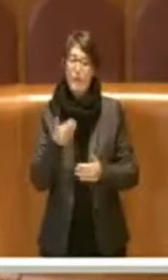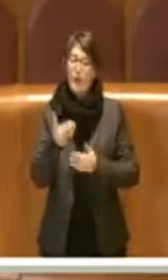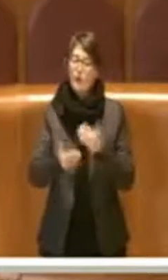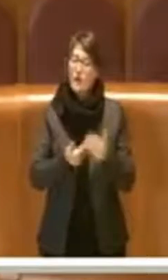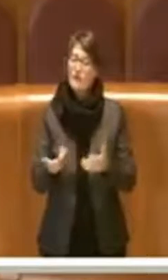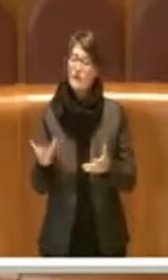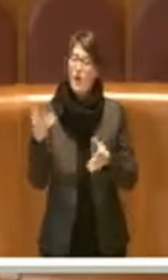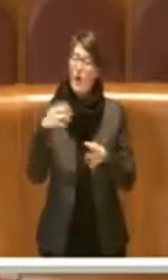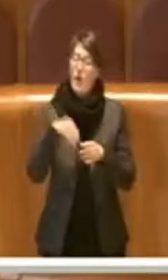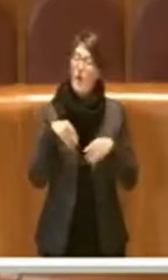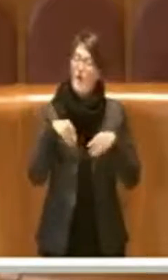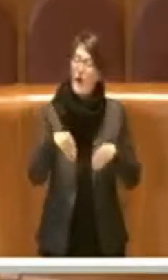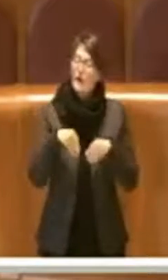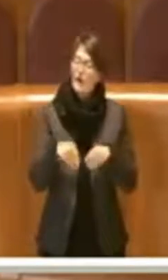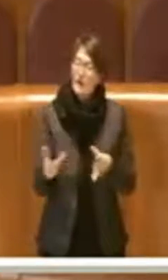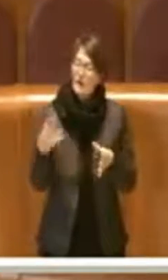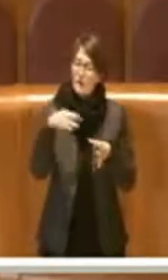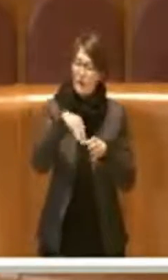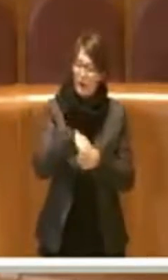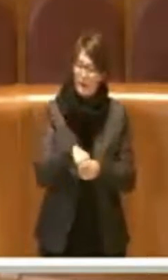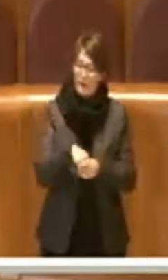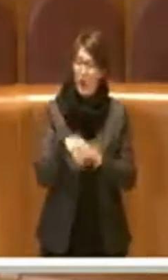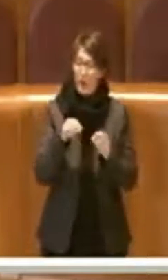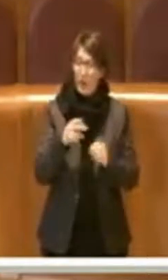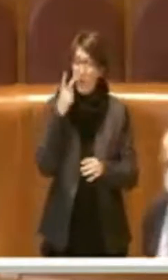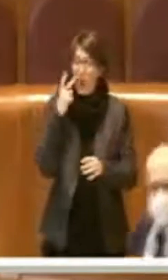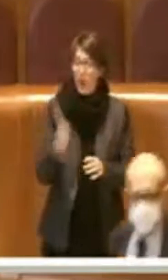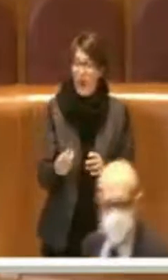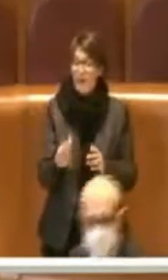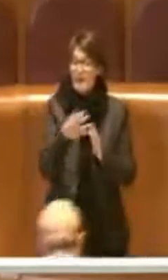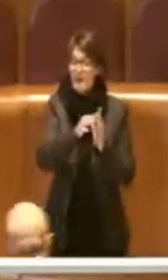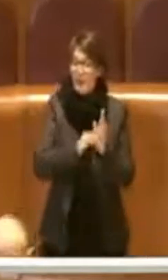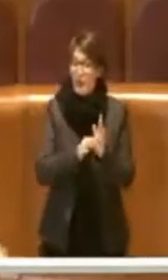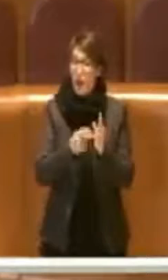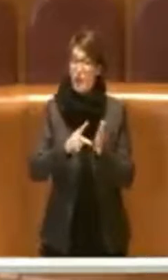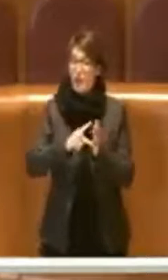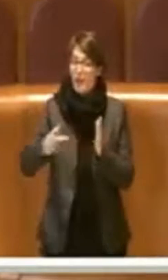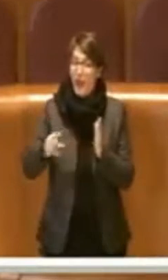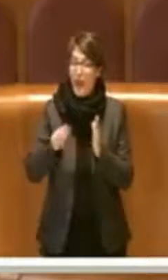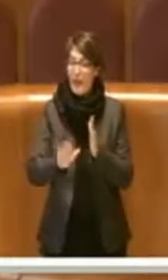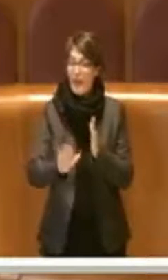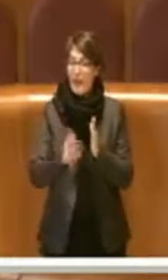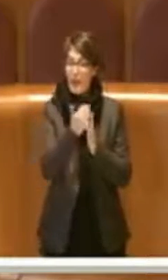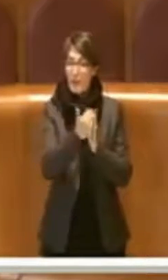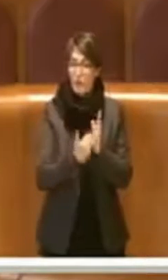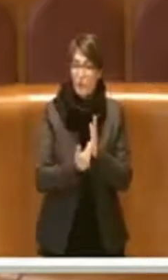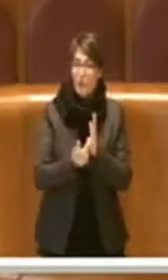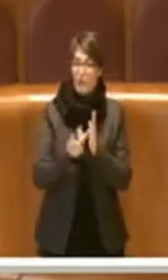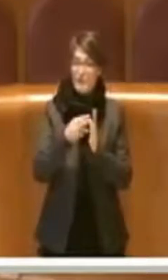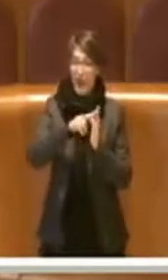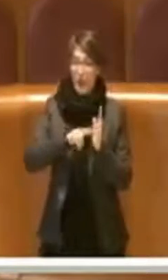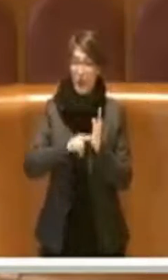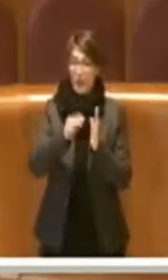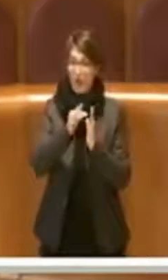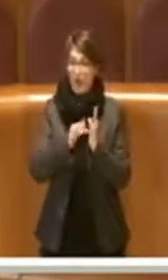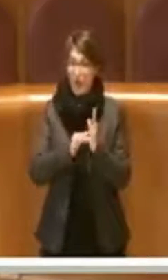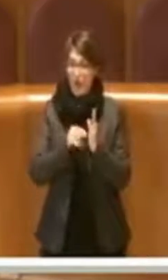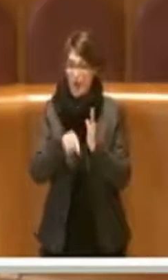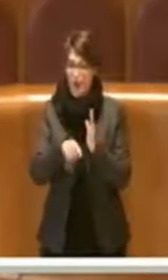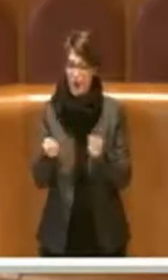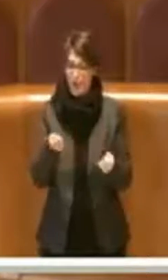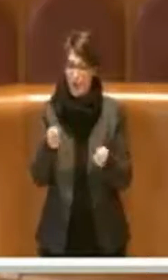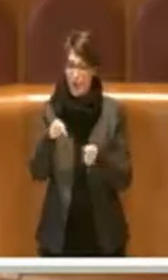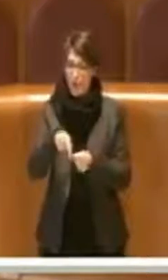in questi anni, che sono previsti dalle norme tecniche del piano regolatore e che seguono quanto è regolato dal processo